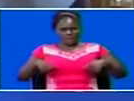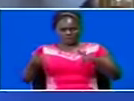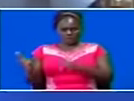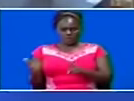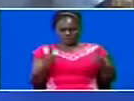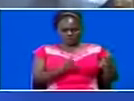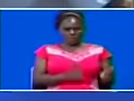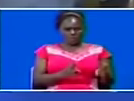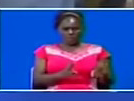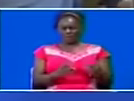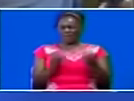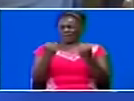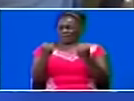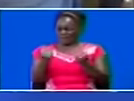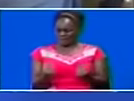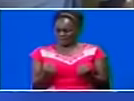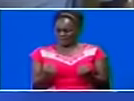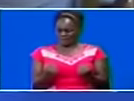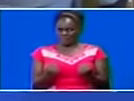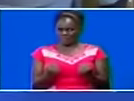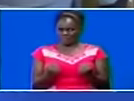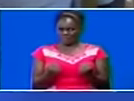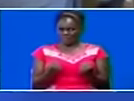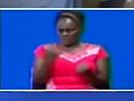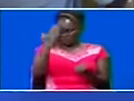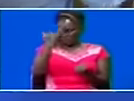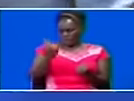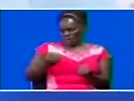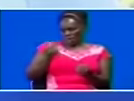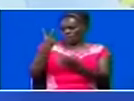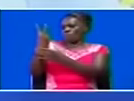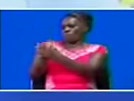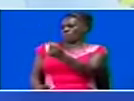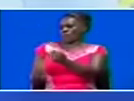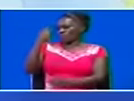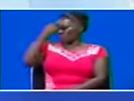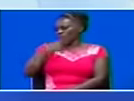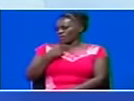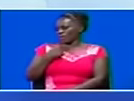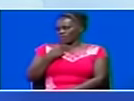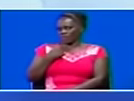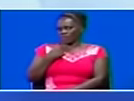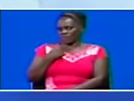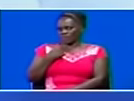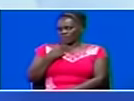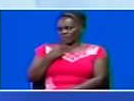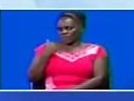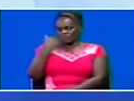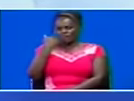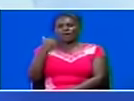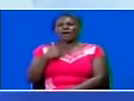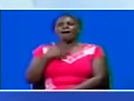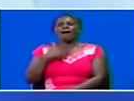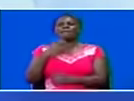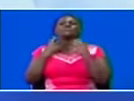yamekuwa sawia na kuupanda mchongoma kwa aila hii ambayo mtu na mkewe ni vipofu. Mkewe Israel ana ugonjwa wa tezi,